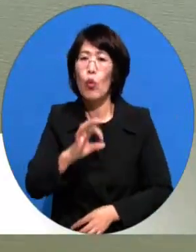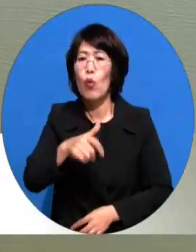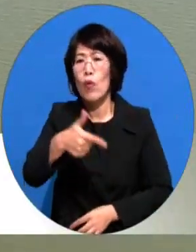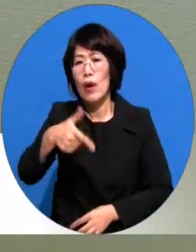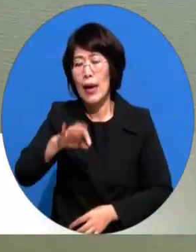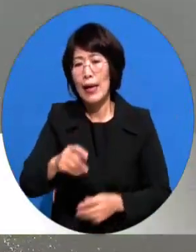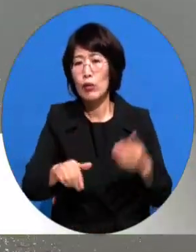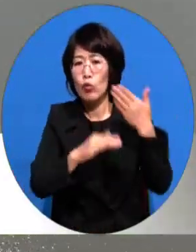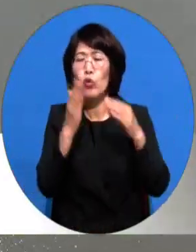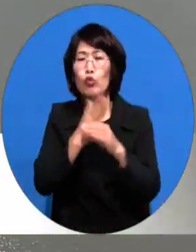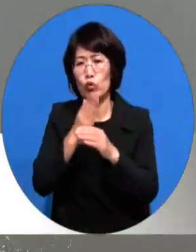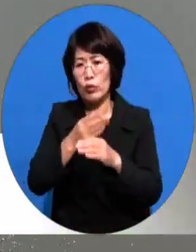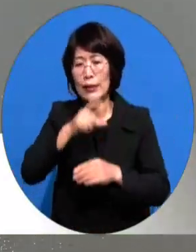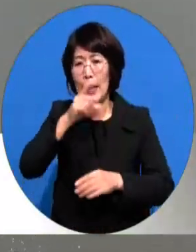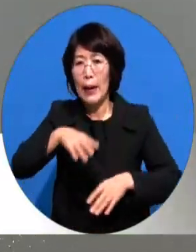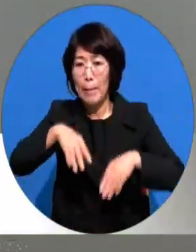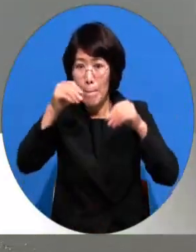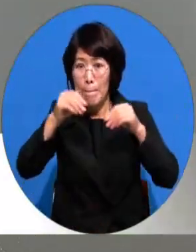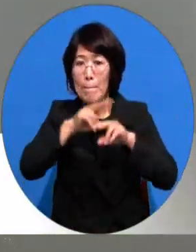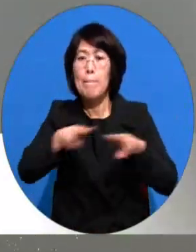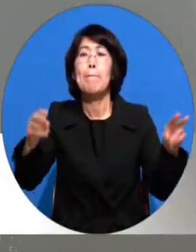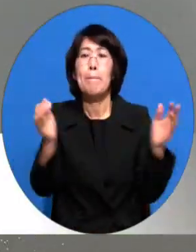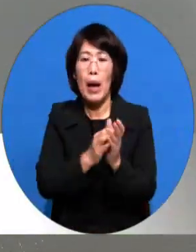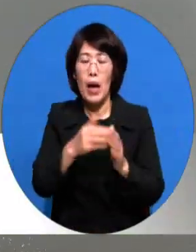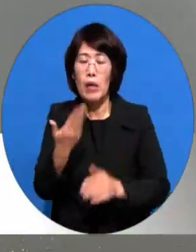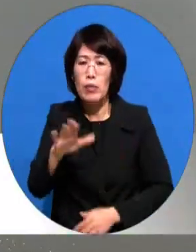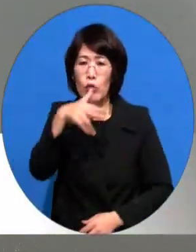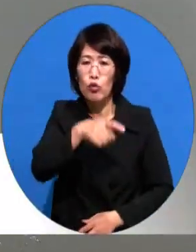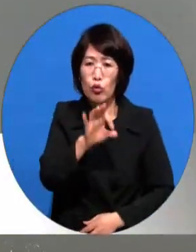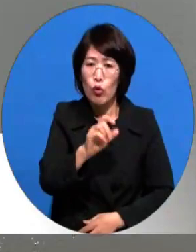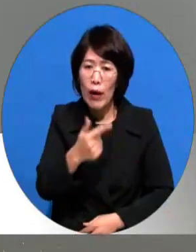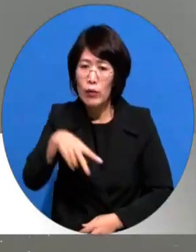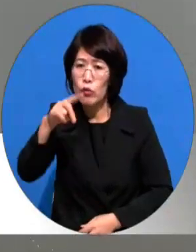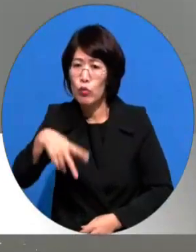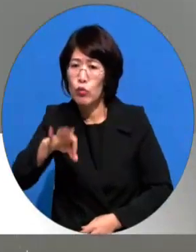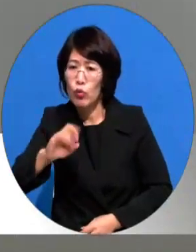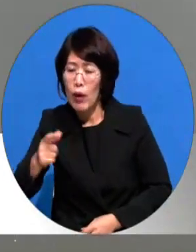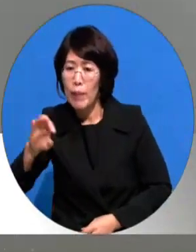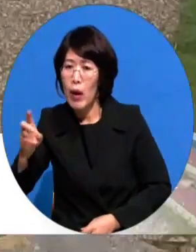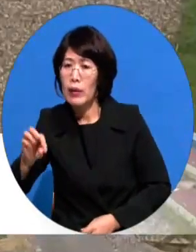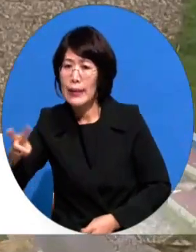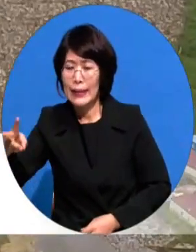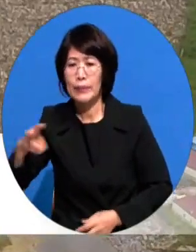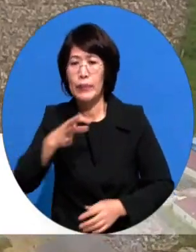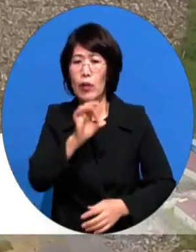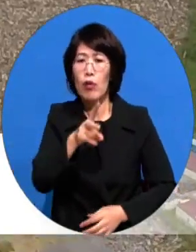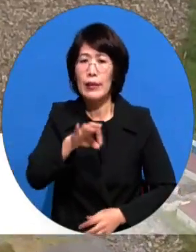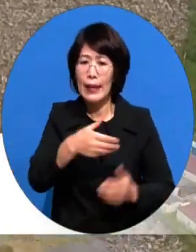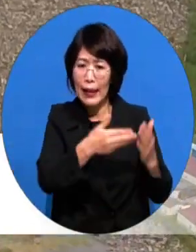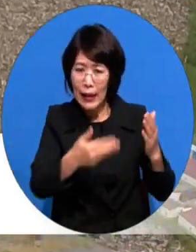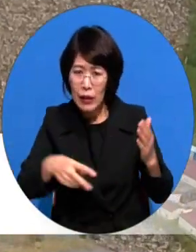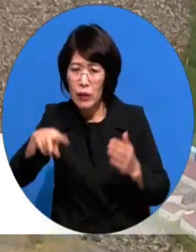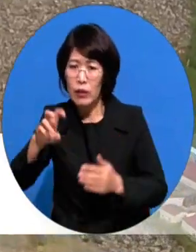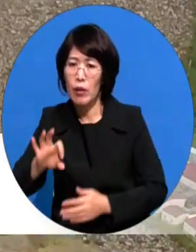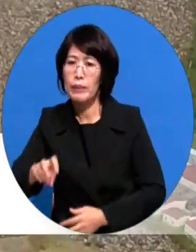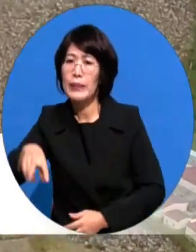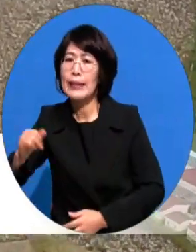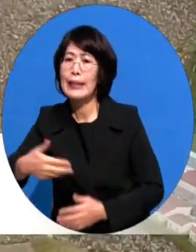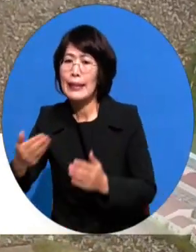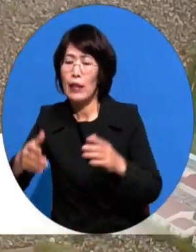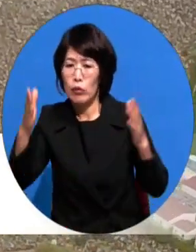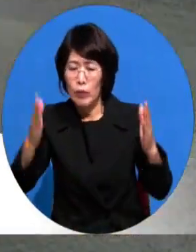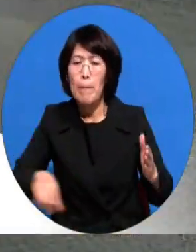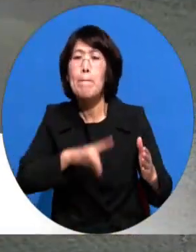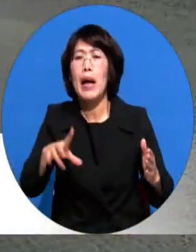중순에 각각 감음 단계를 해제했지만 주암댐과 수어댐 형님땜 등 영산강 섬진강 권역 퇴임은